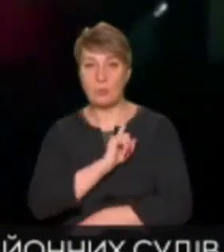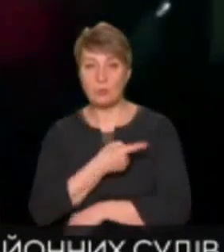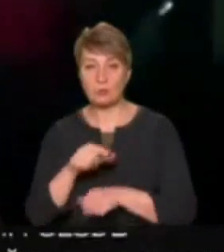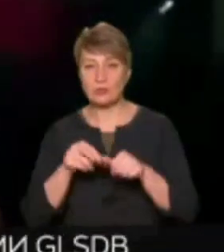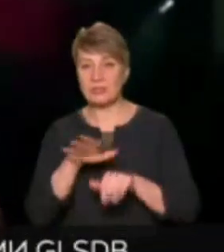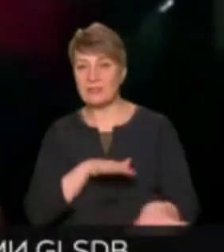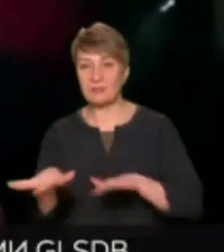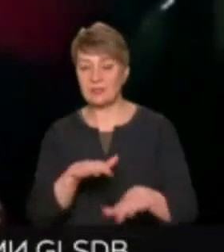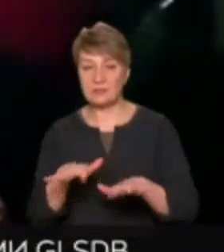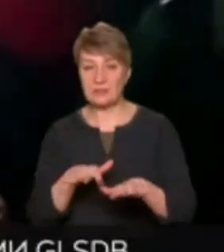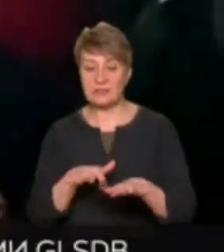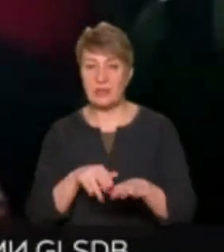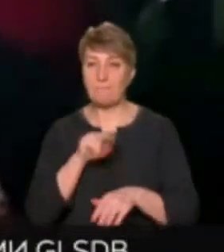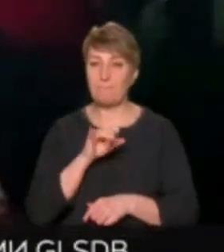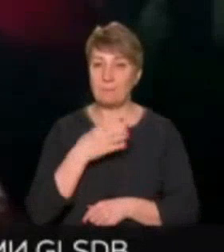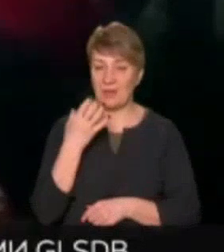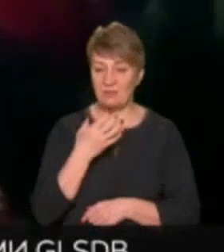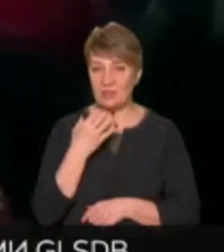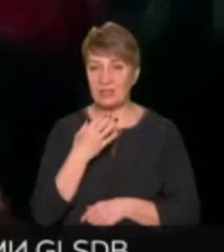південь Туреччини та північ Сирії, а згодом